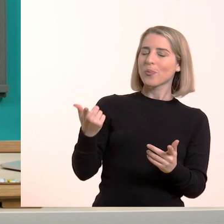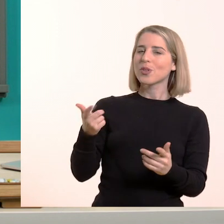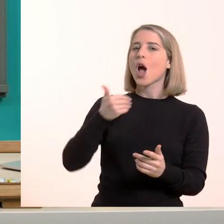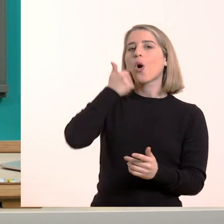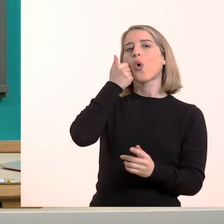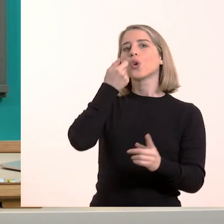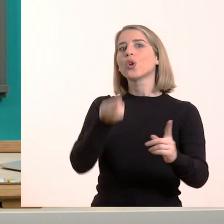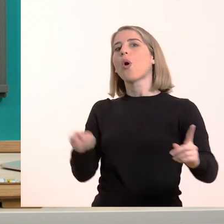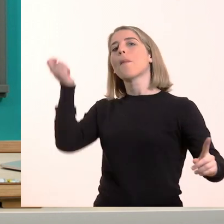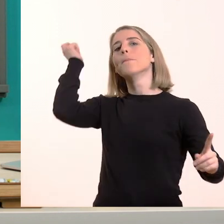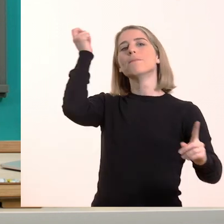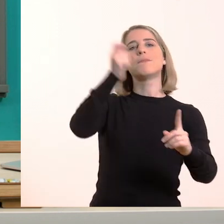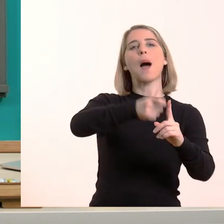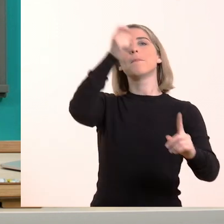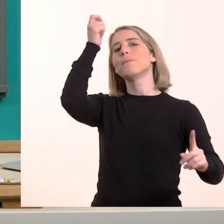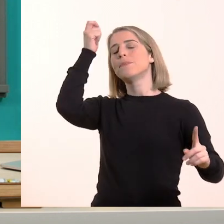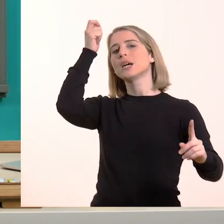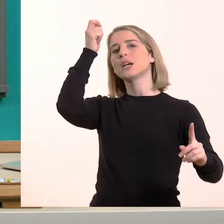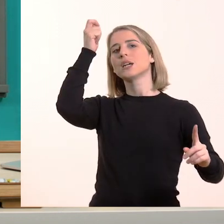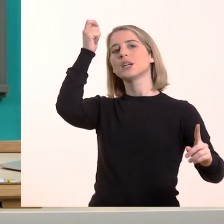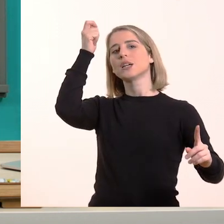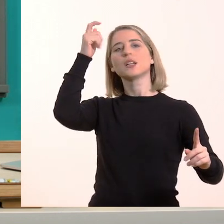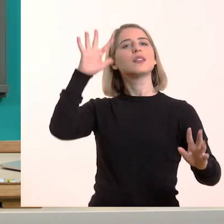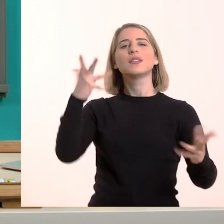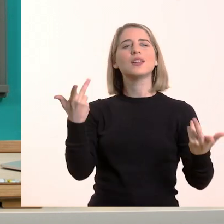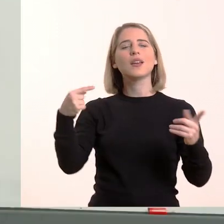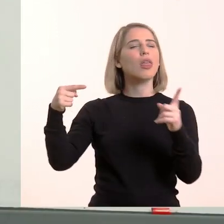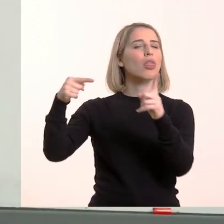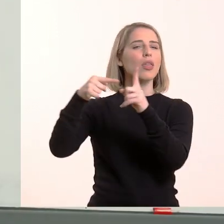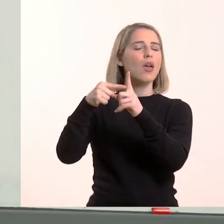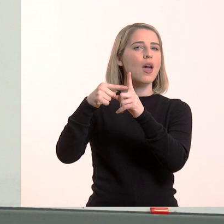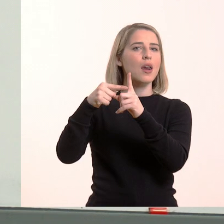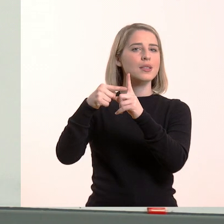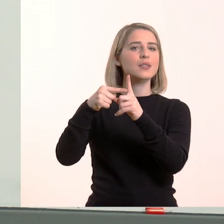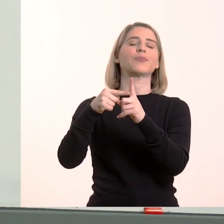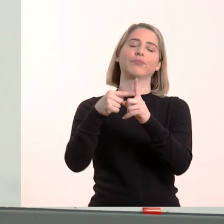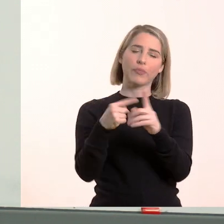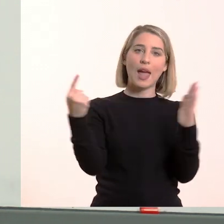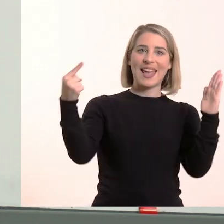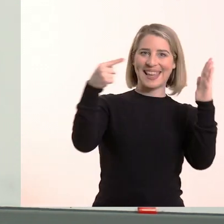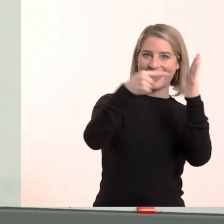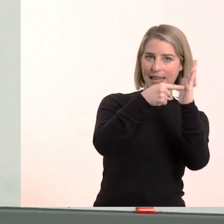κόκκινο ραβδί. Με το κόκκινο ραβδί είπαμε διαιρεί. Άρα, 1000